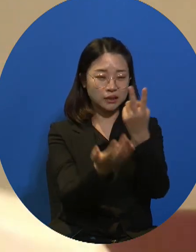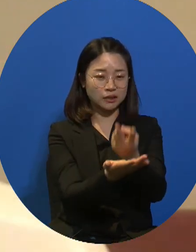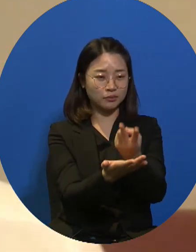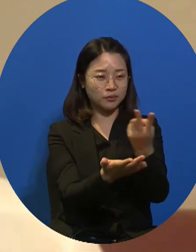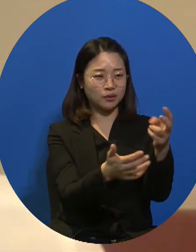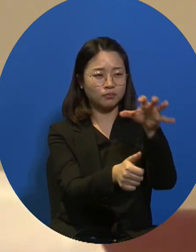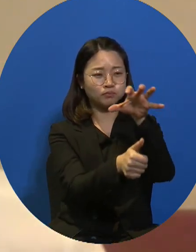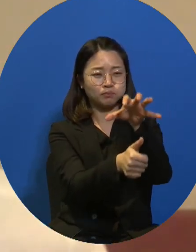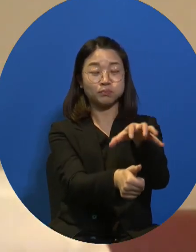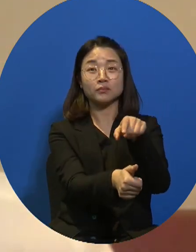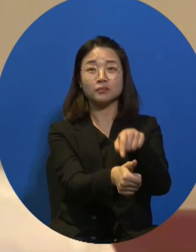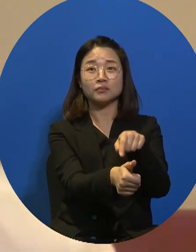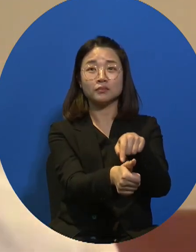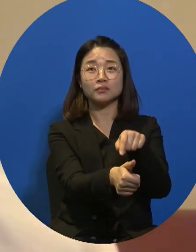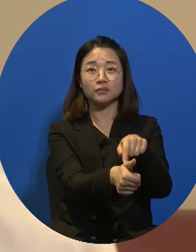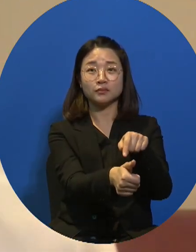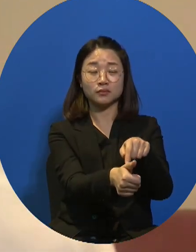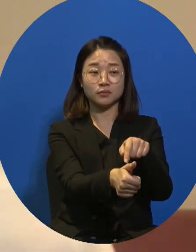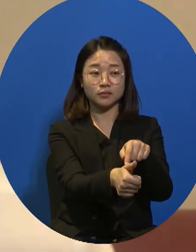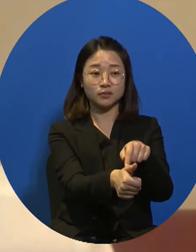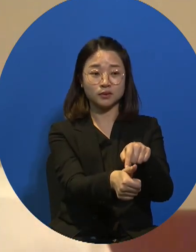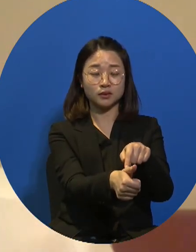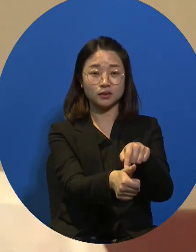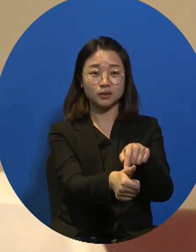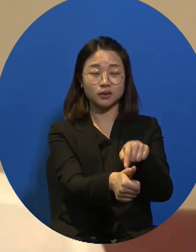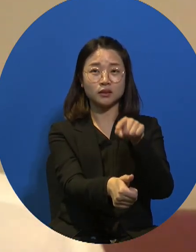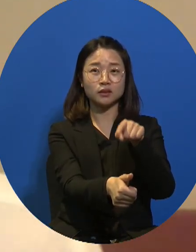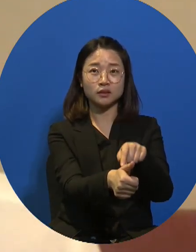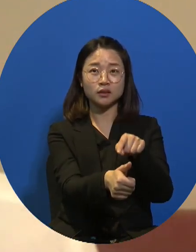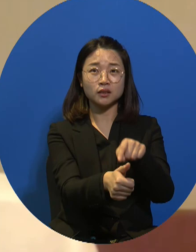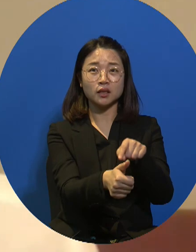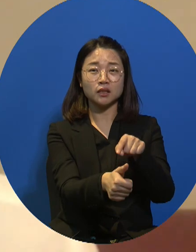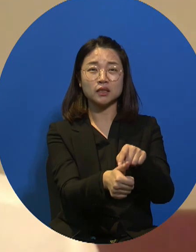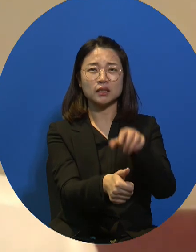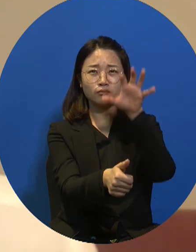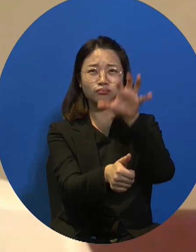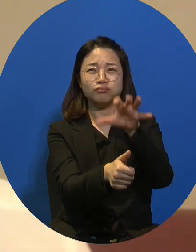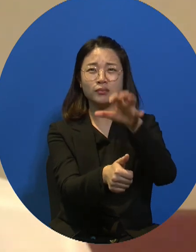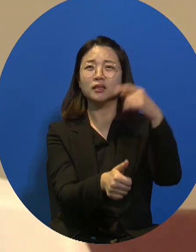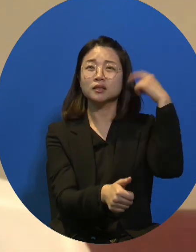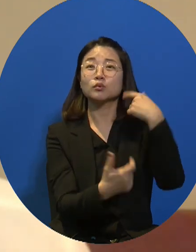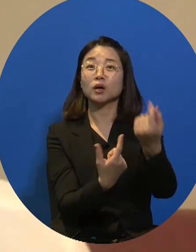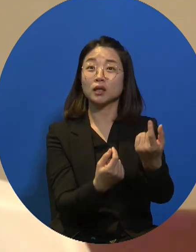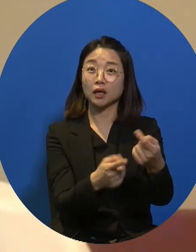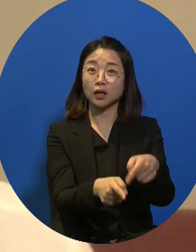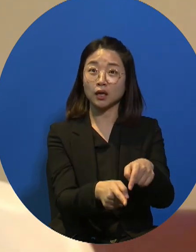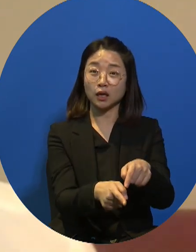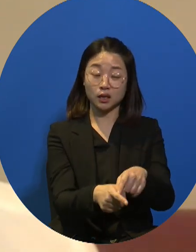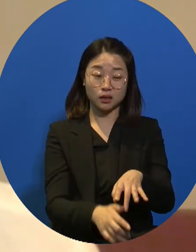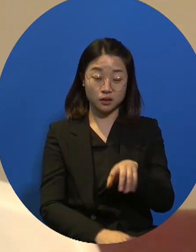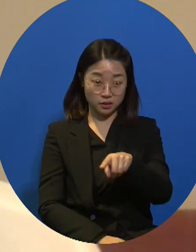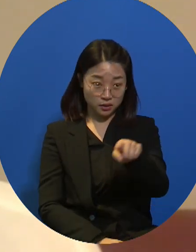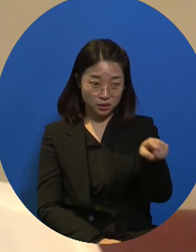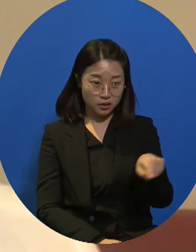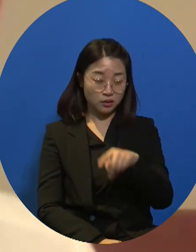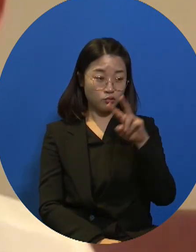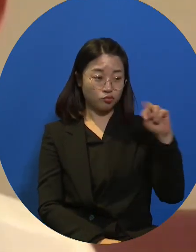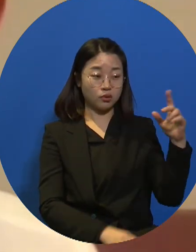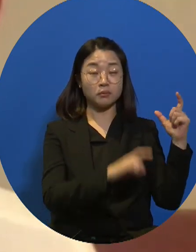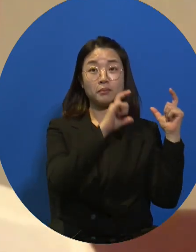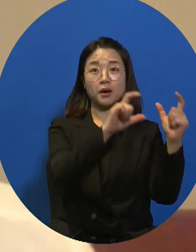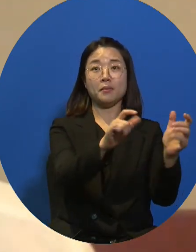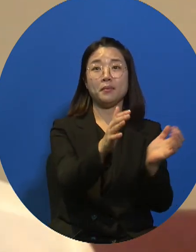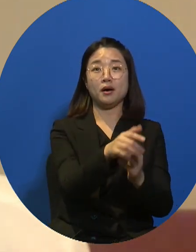것이 고문이다라고 판정한 최초의 사례라고 볼 수가 있습니다. 그래서 아주 긍정적인 변화였다고